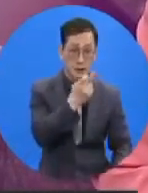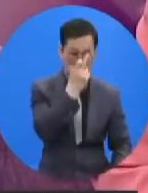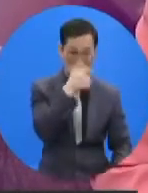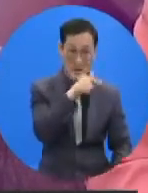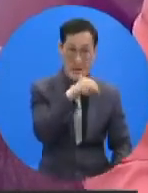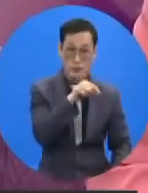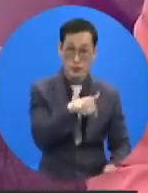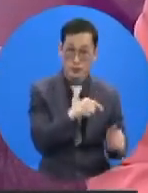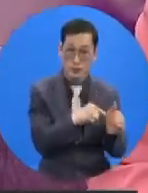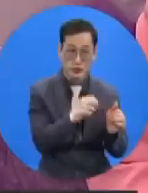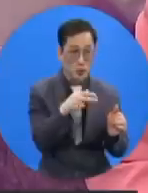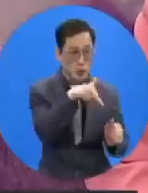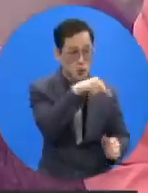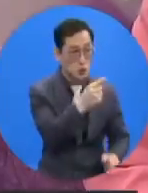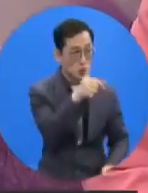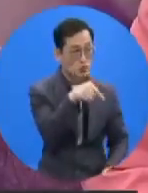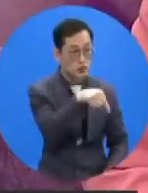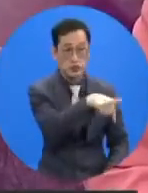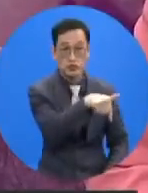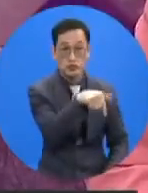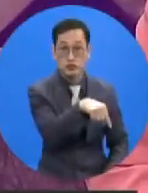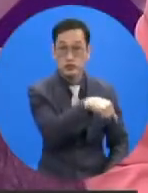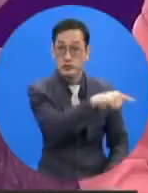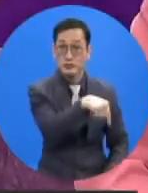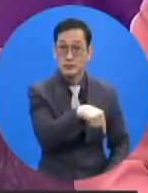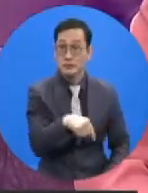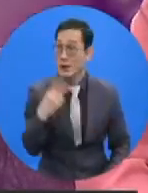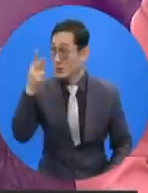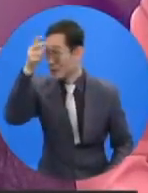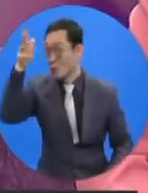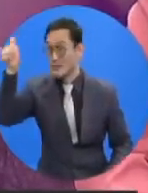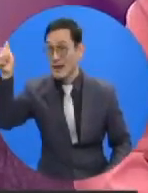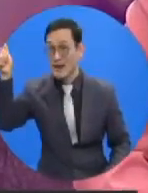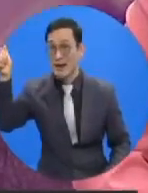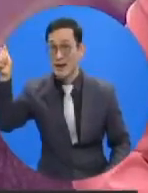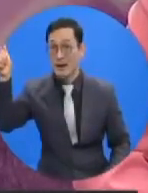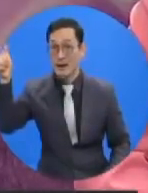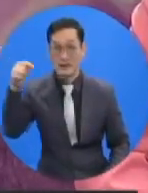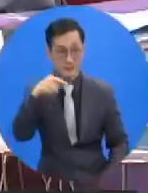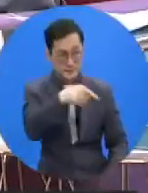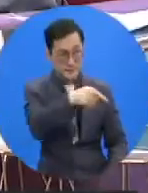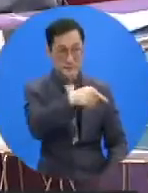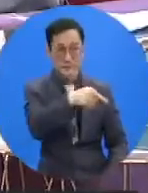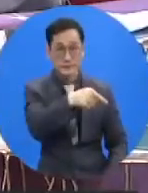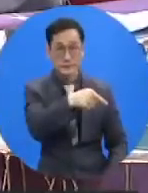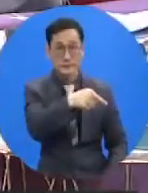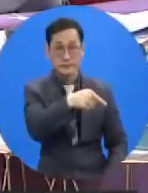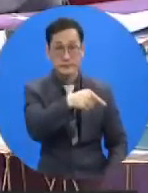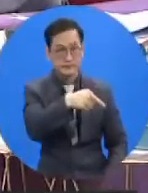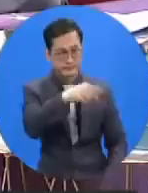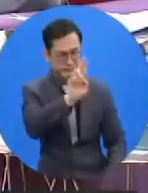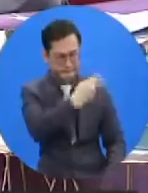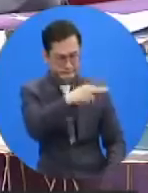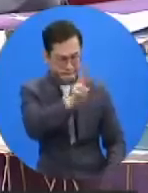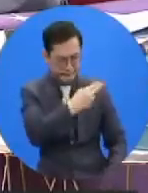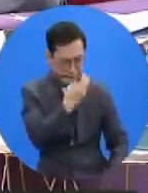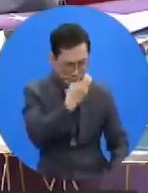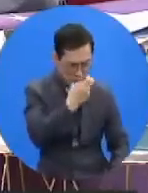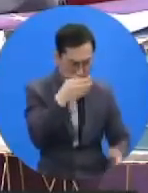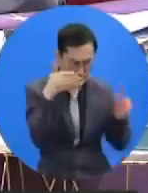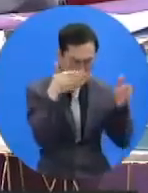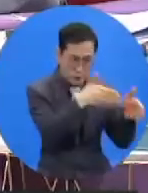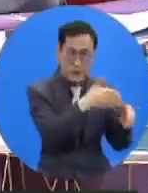이분들이 옹호하는 조국 전 장관 같은 분들은 이른바 윤석열 총장만이 어떻게 보면 마음을 먹고 수사를 하고 있는